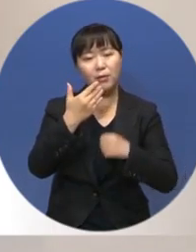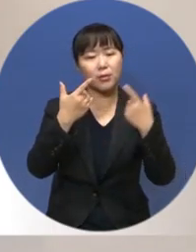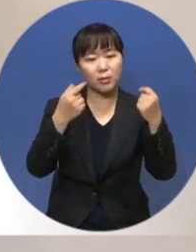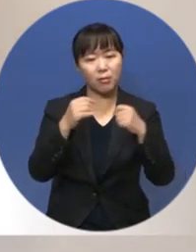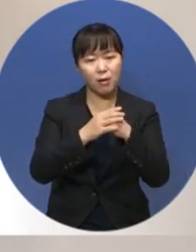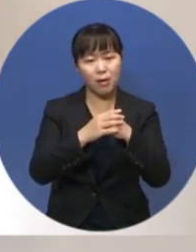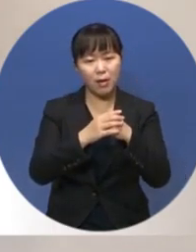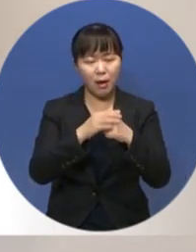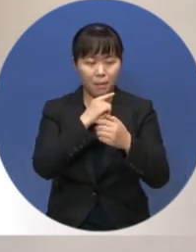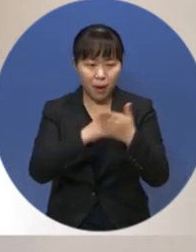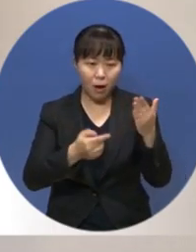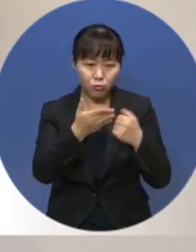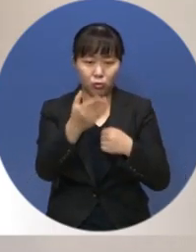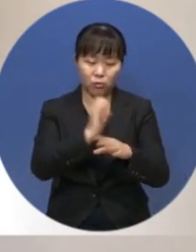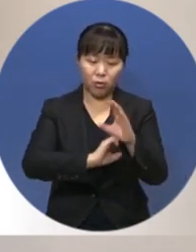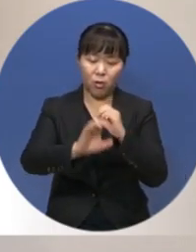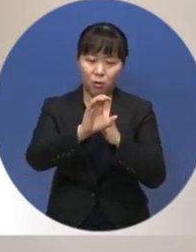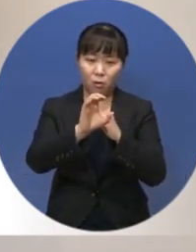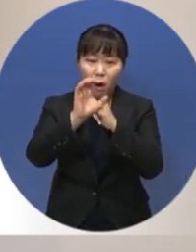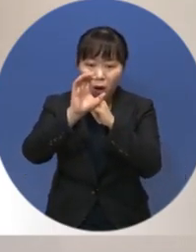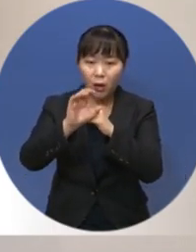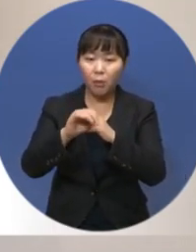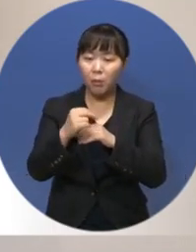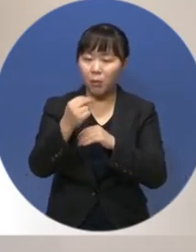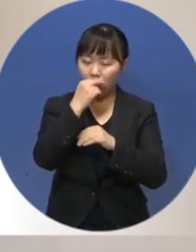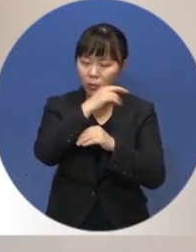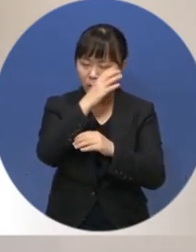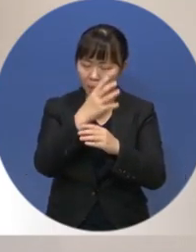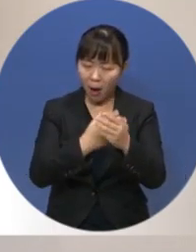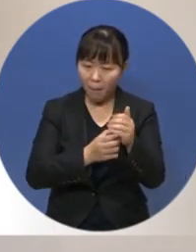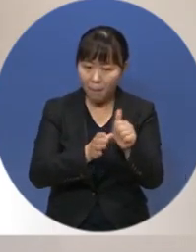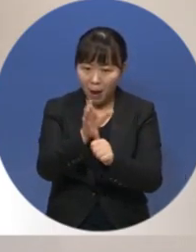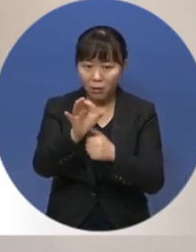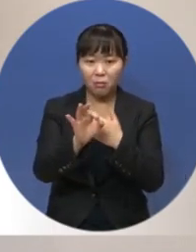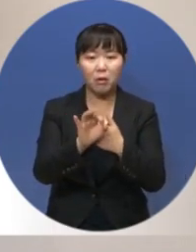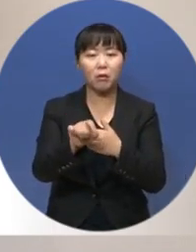해를 가하고 더 나아가 목숨까지도 안는다면 이는 있을 수